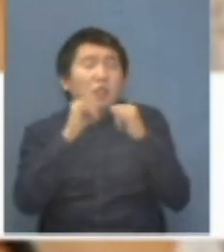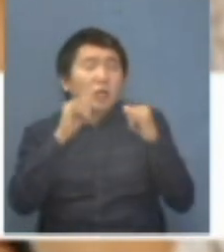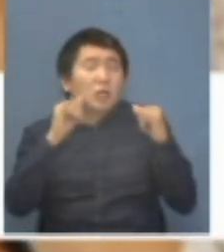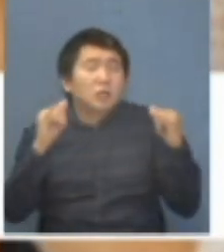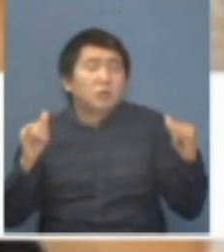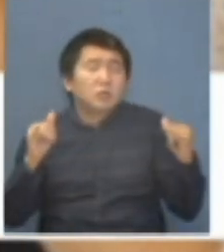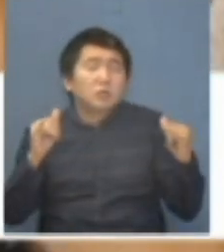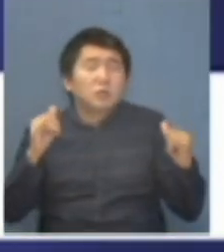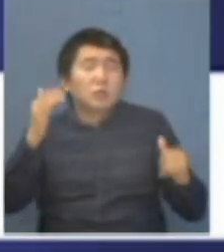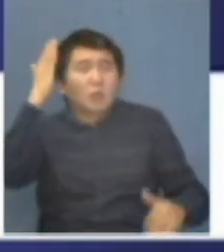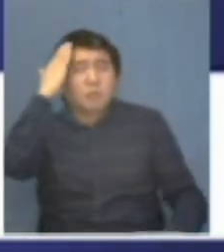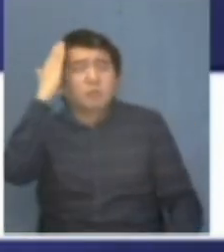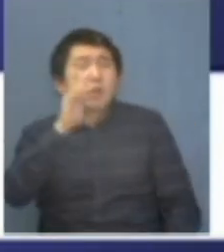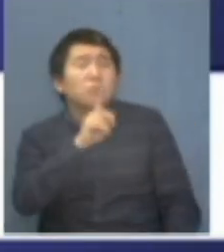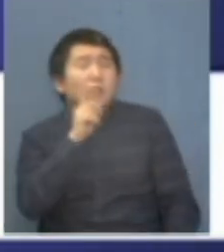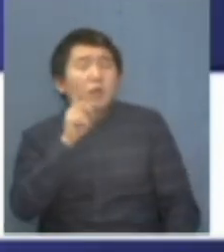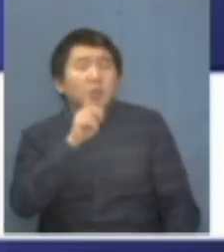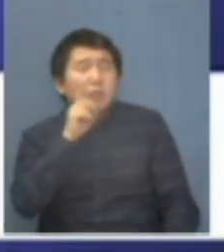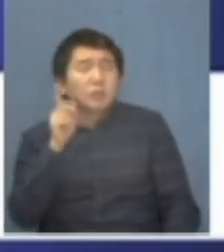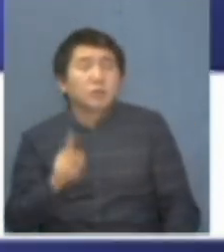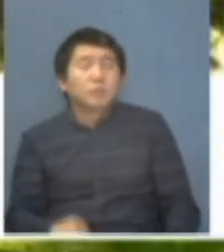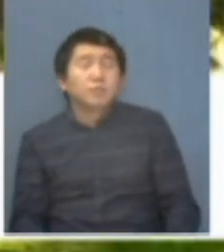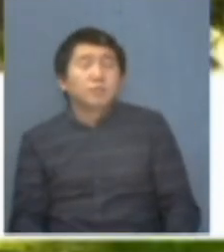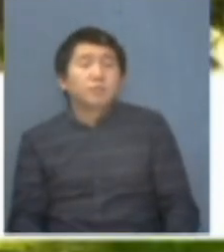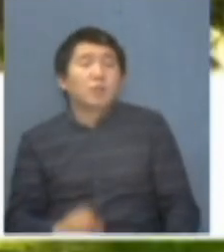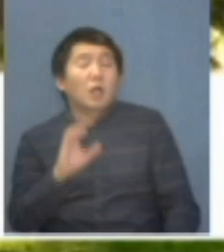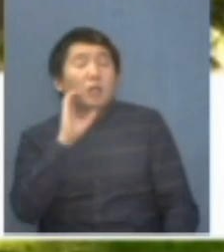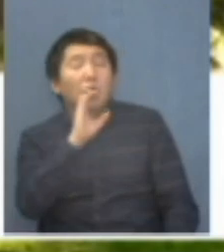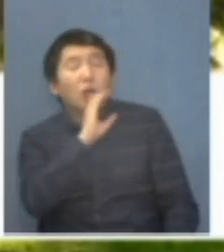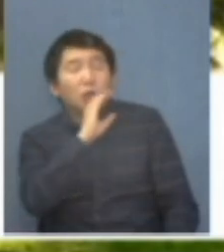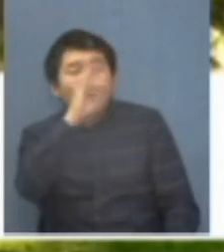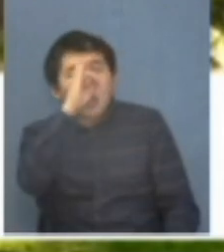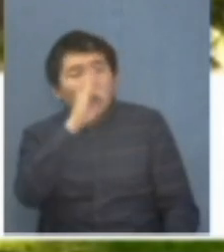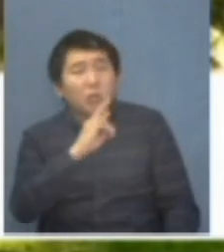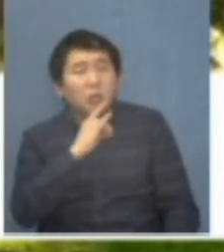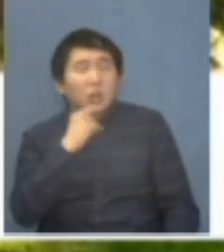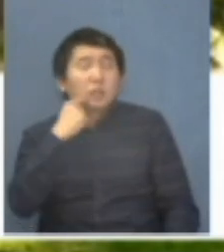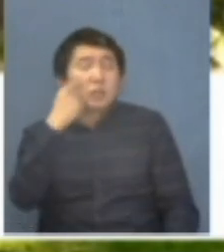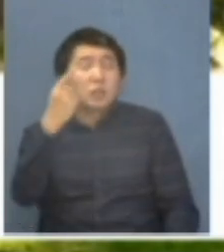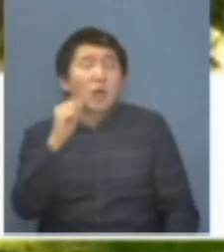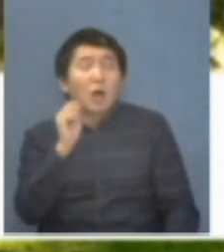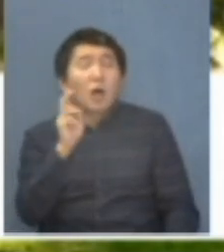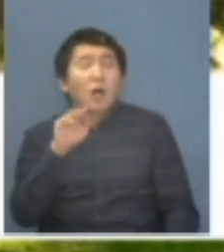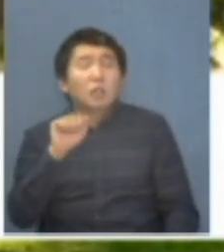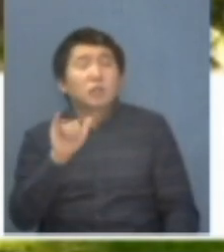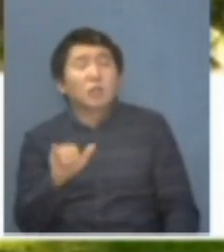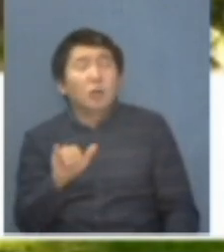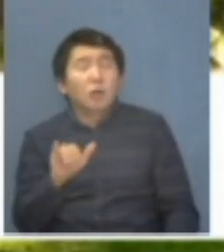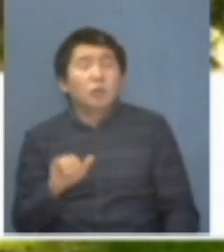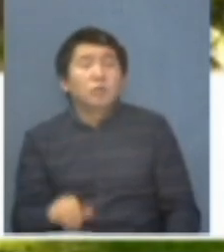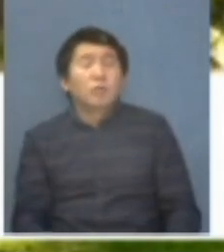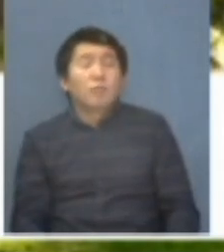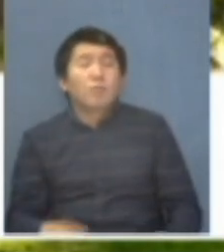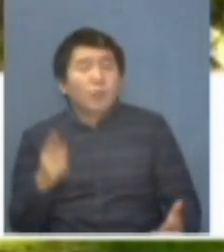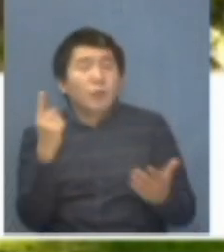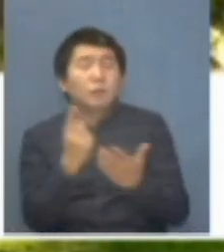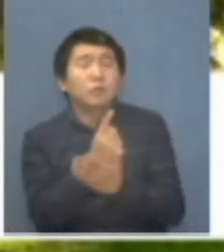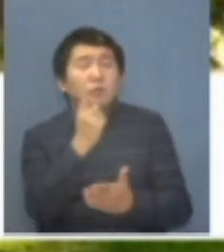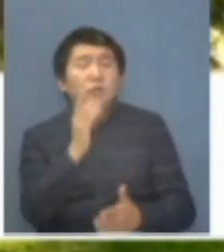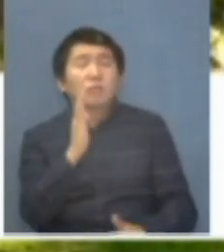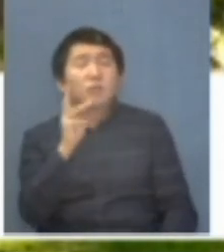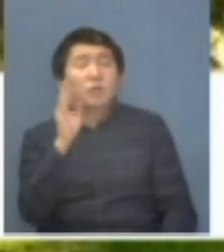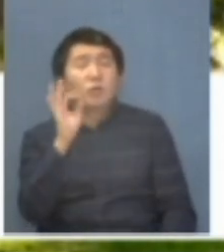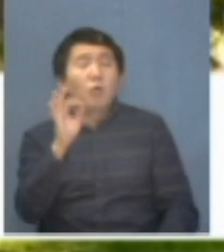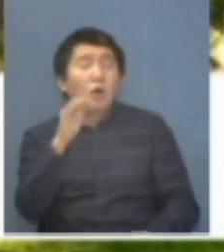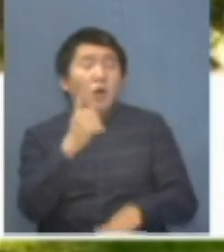потенциала молодежи. У нас ребята из Северо-Казахстанской области, из Дальнего Актау, из других регионов. Это впервые в Восточном Казахстане. Главная